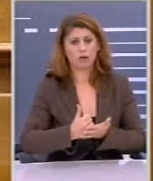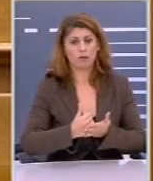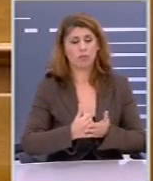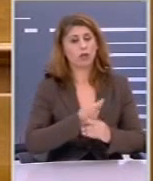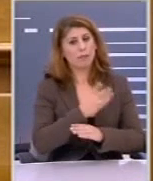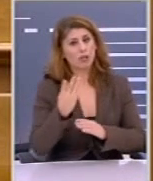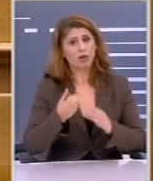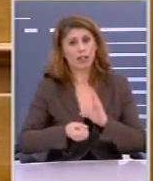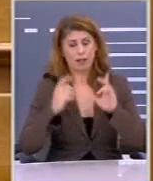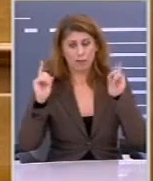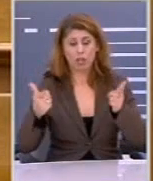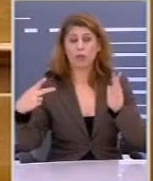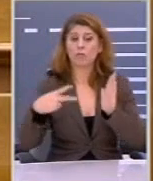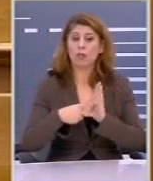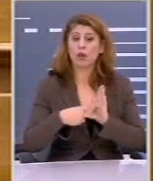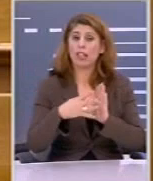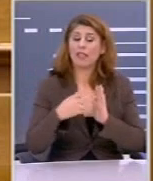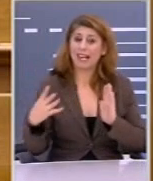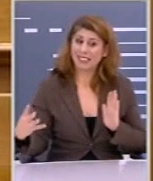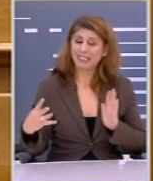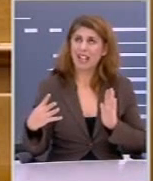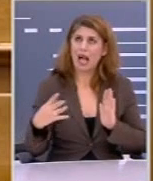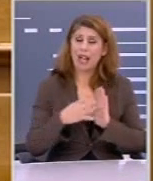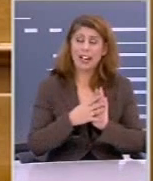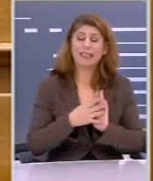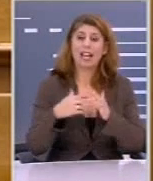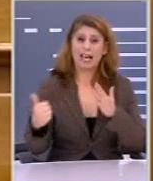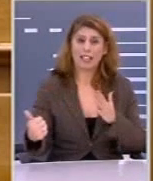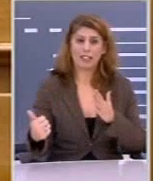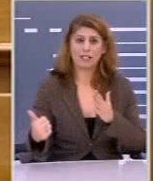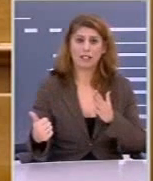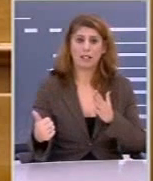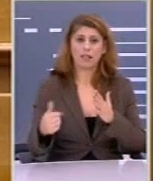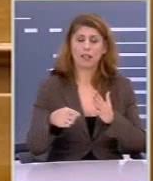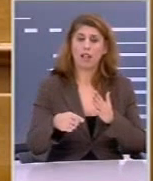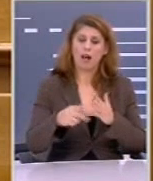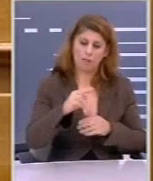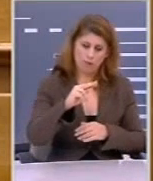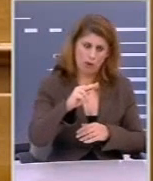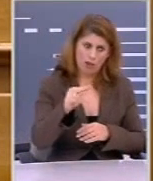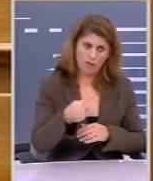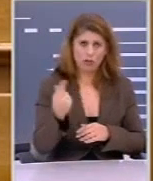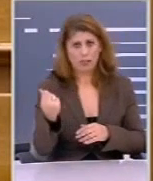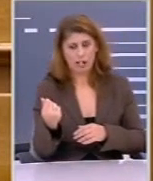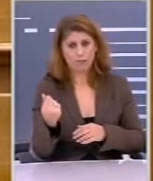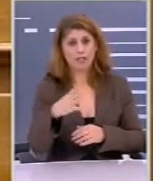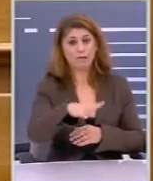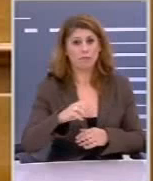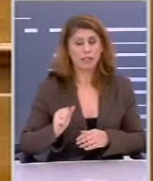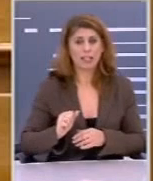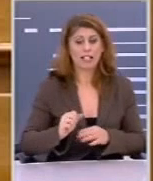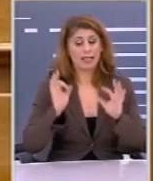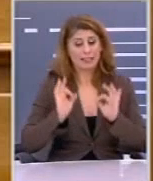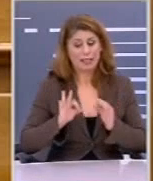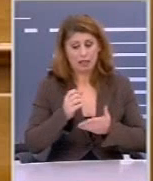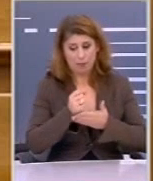Νέα Δημοκρατία. Από το 1996 έως το 2001, σε ευρώ, έχω τις δραχμές έχω κάνει όλα σε ευρώ, έχουν πάρει